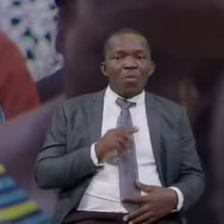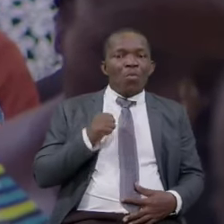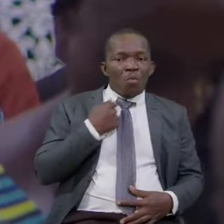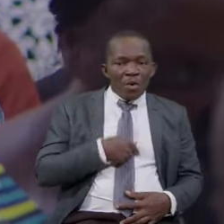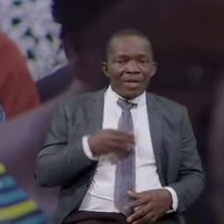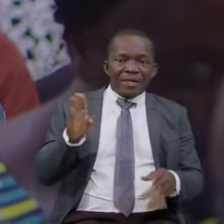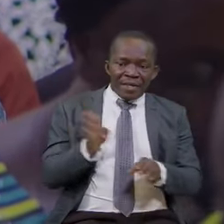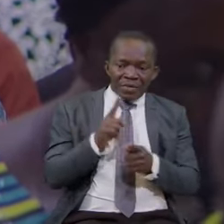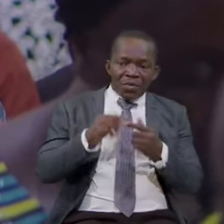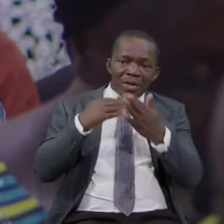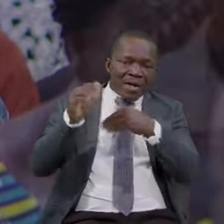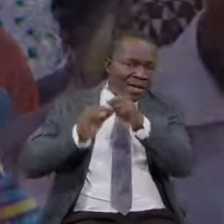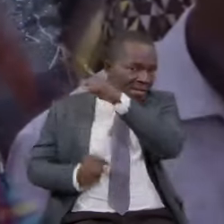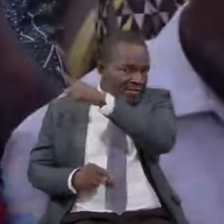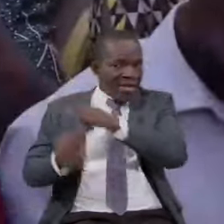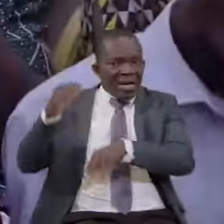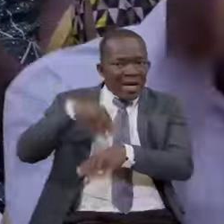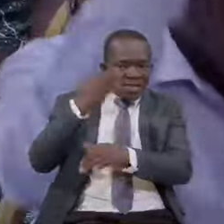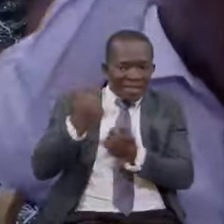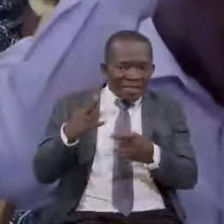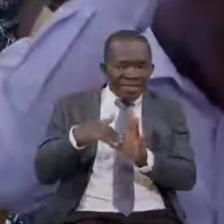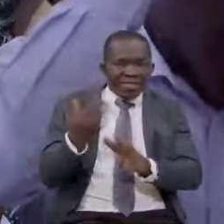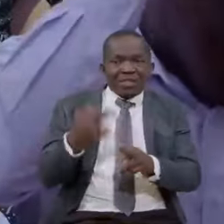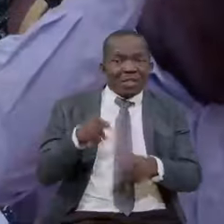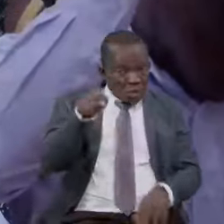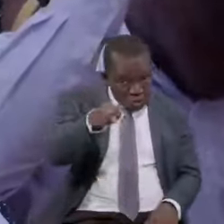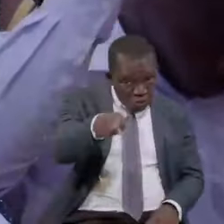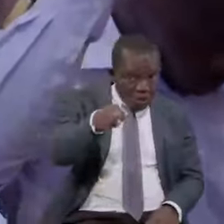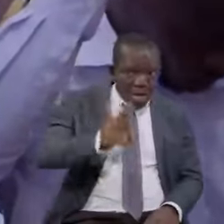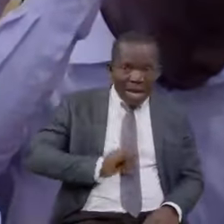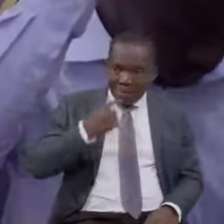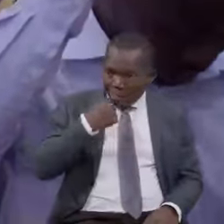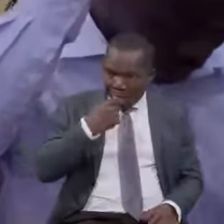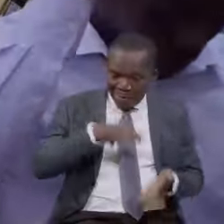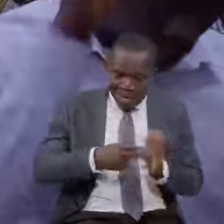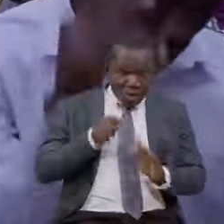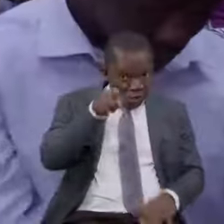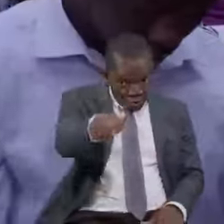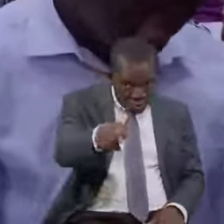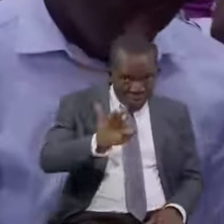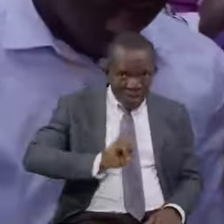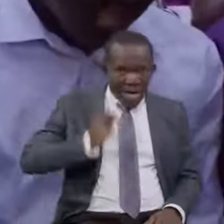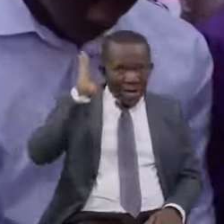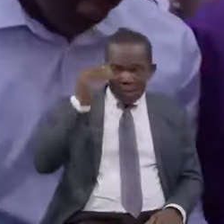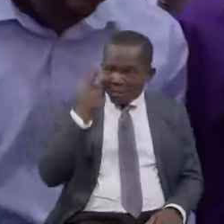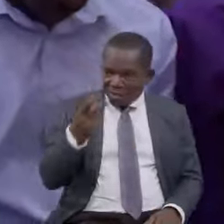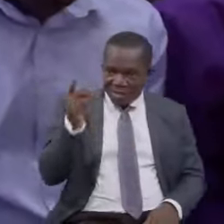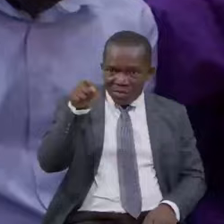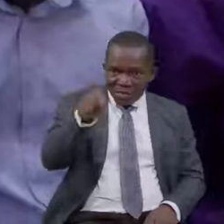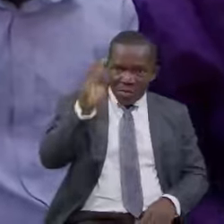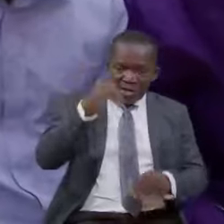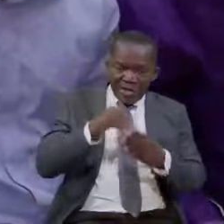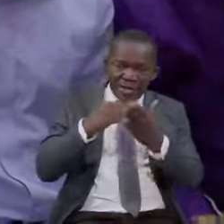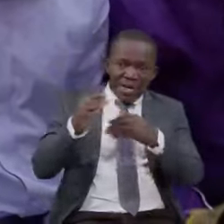d'arrivée toi où es-tu là-bas je te verrai à la ligne d'arrivée